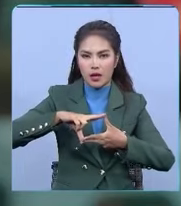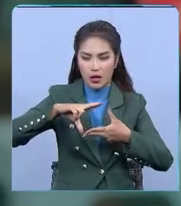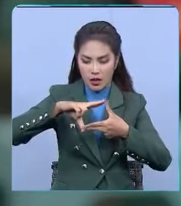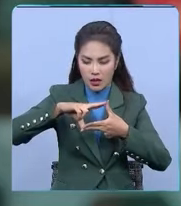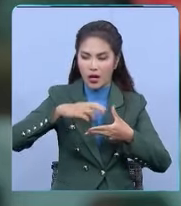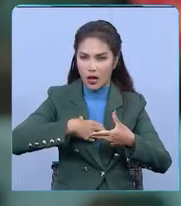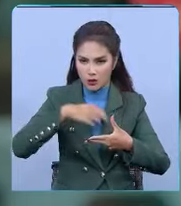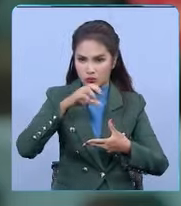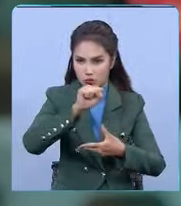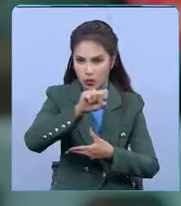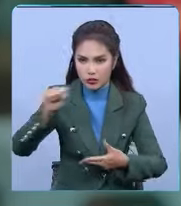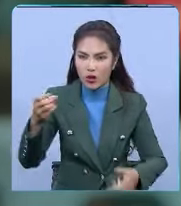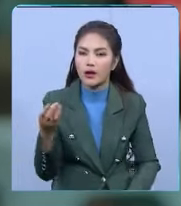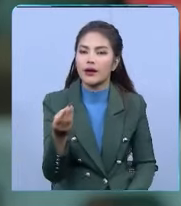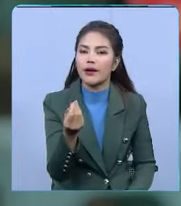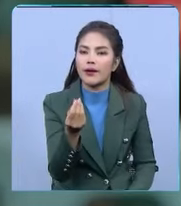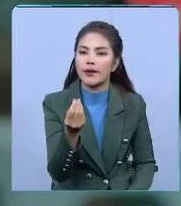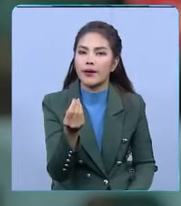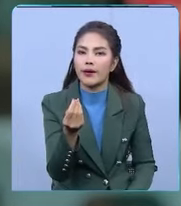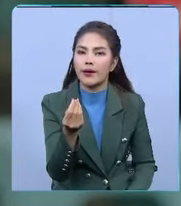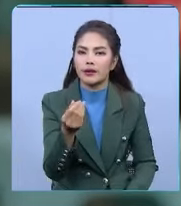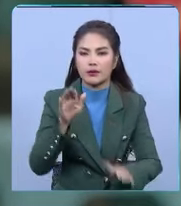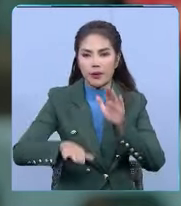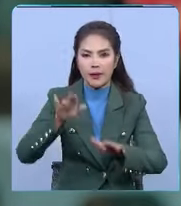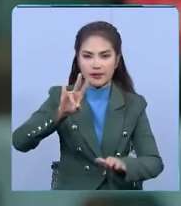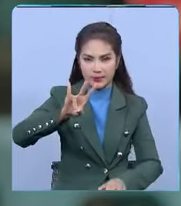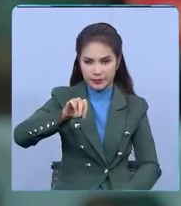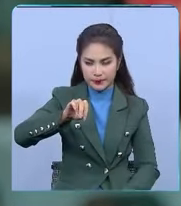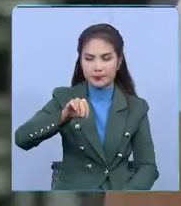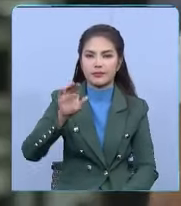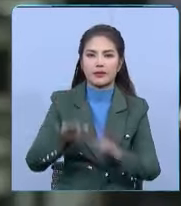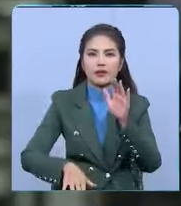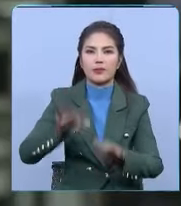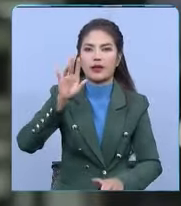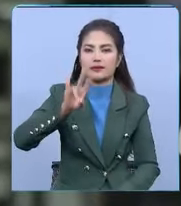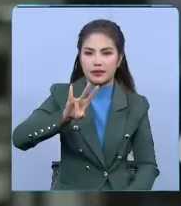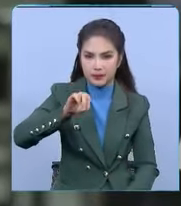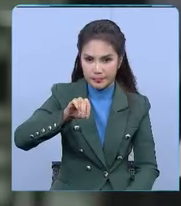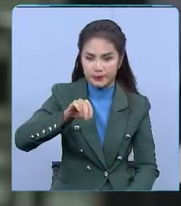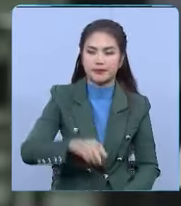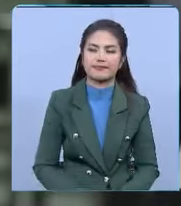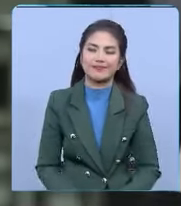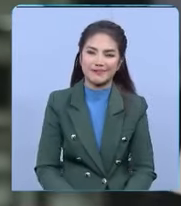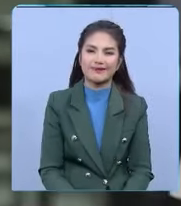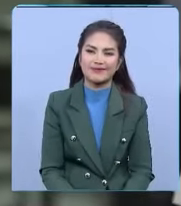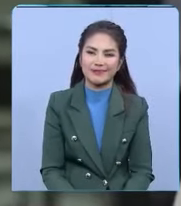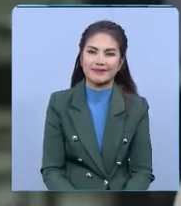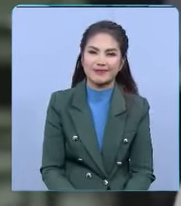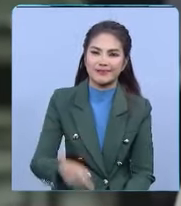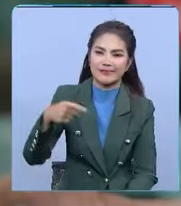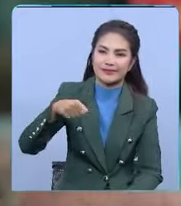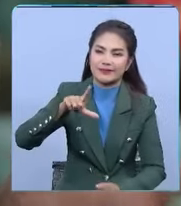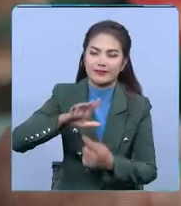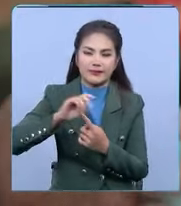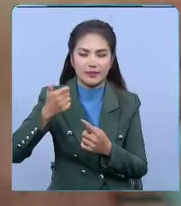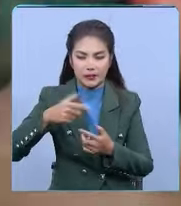คือผมก็กะไว้ประมาณ70นะครับ 70 เนี่ย 70นั่นหมายความว่าถ้าพลังประชารัฐจะเป็นพรรครัฐบาลจั